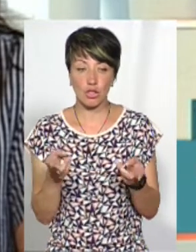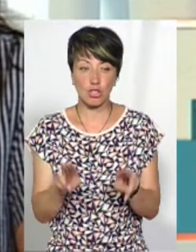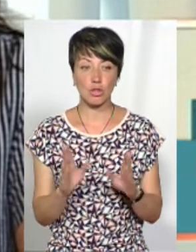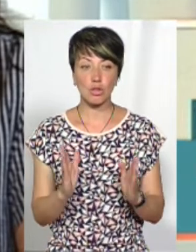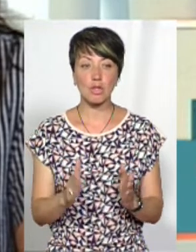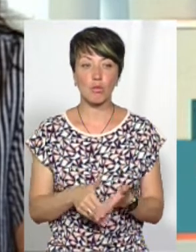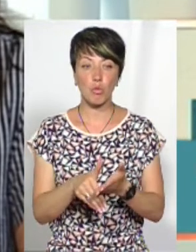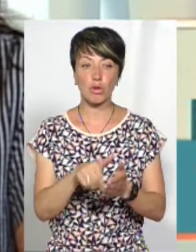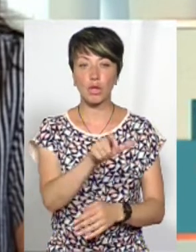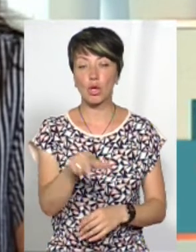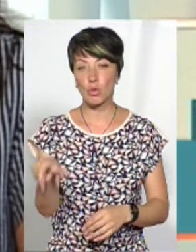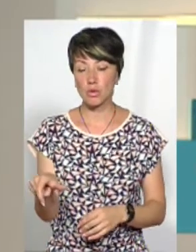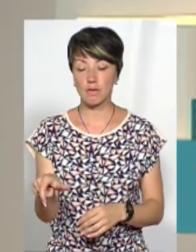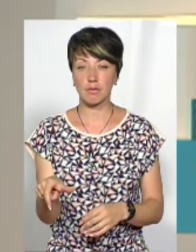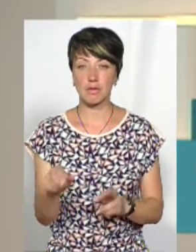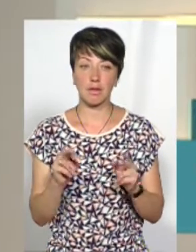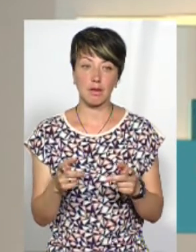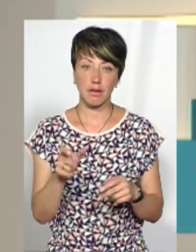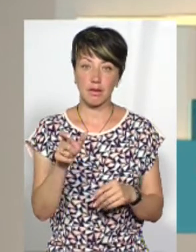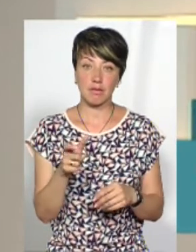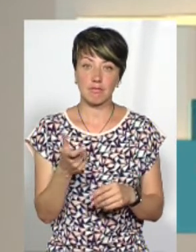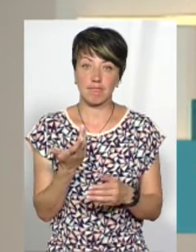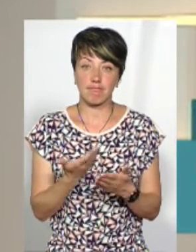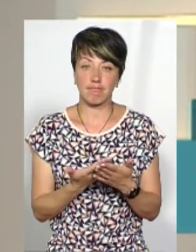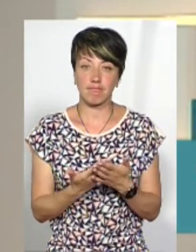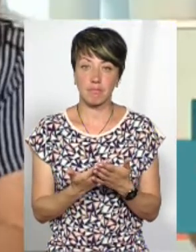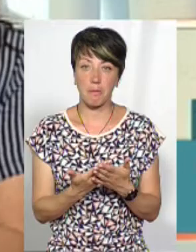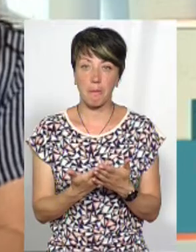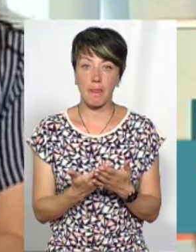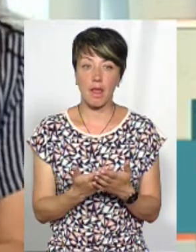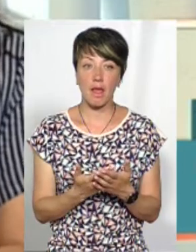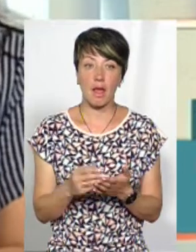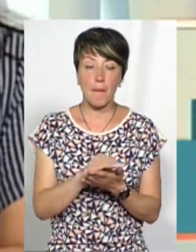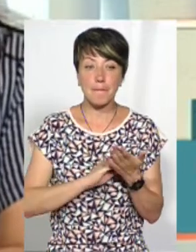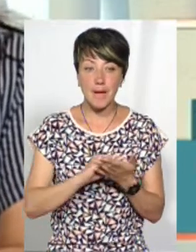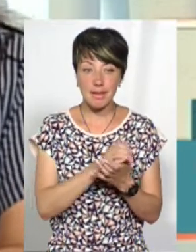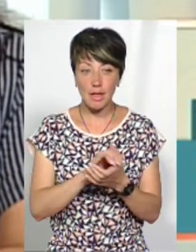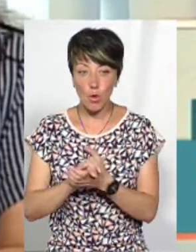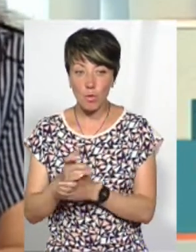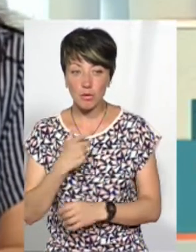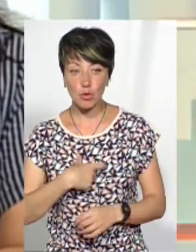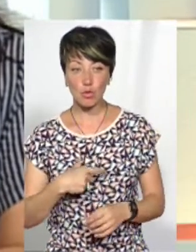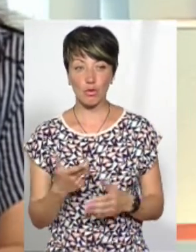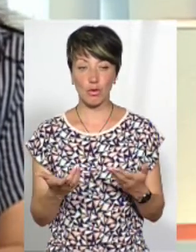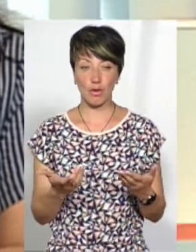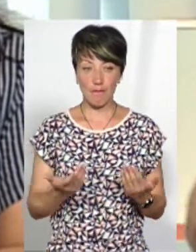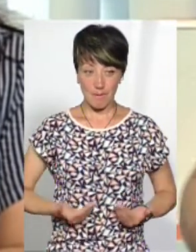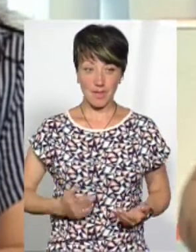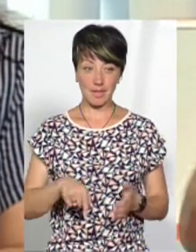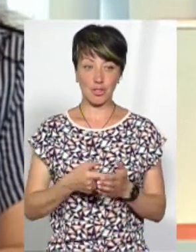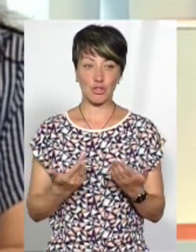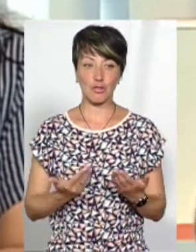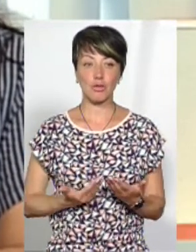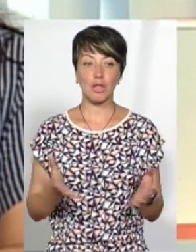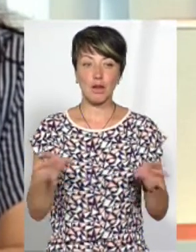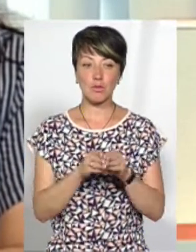лишилось просто допомогти цим людям, мені, як от людині не з Хмельницького, перезнайомитись між собою, все-таки в одному місці вони живуть. І